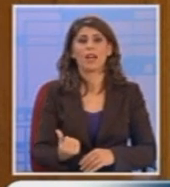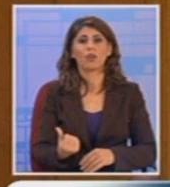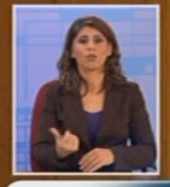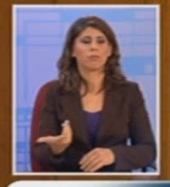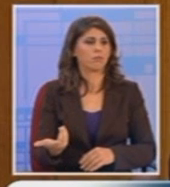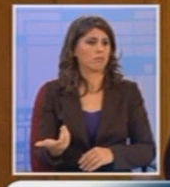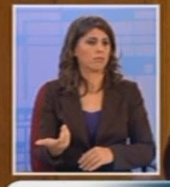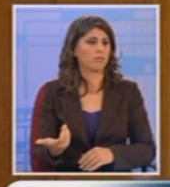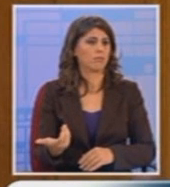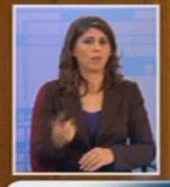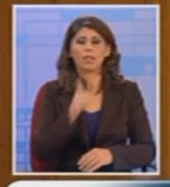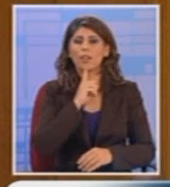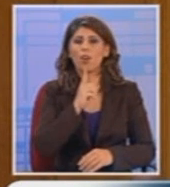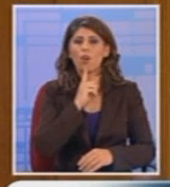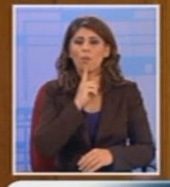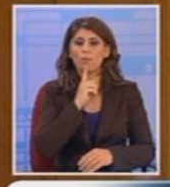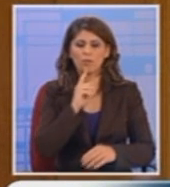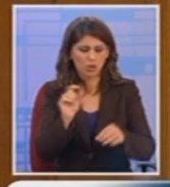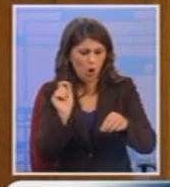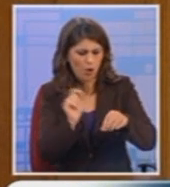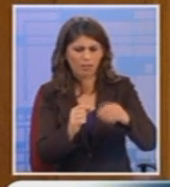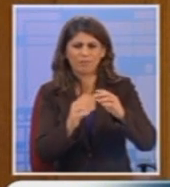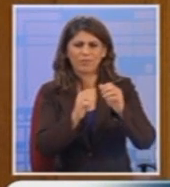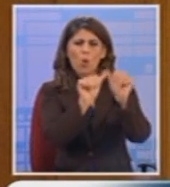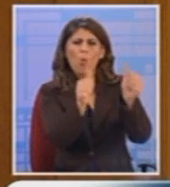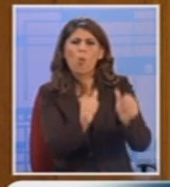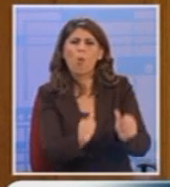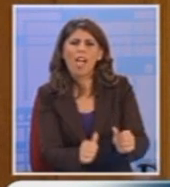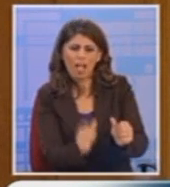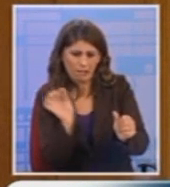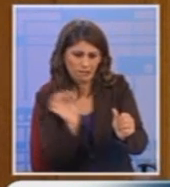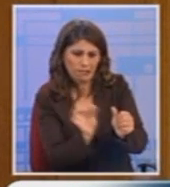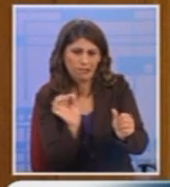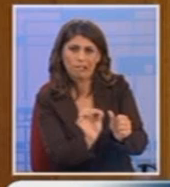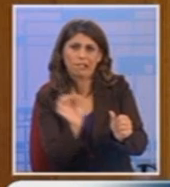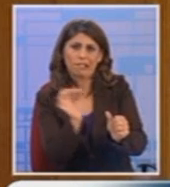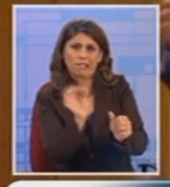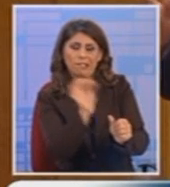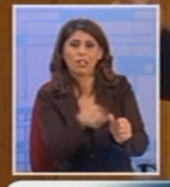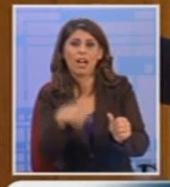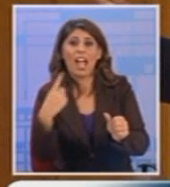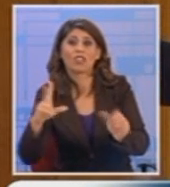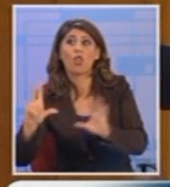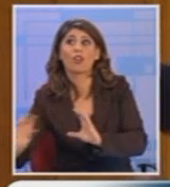των 180. Κύριε συνάδελφοι, βεβαίως η μακρόσυρτη